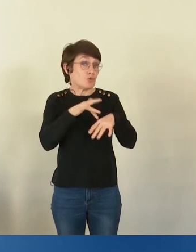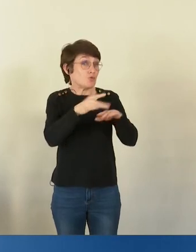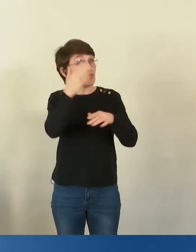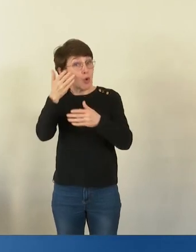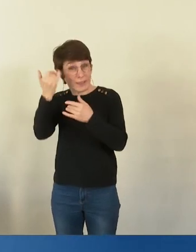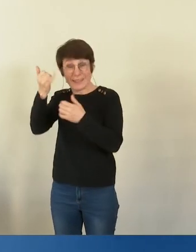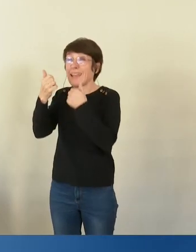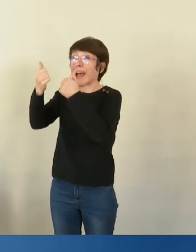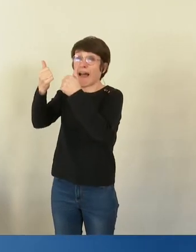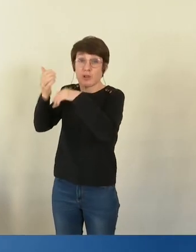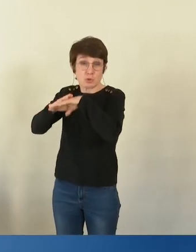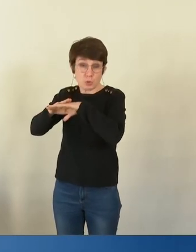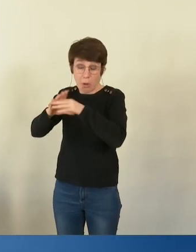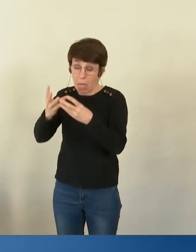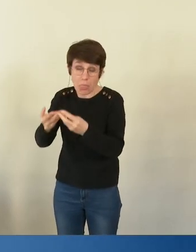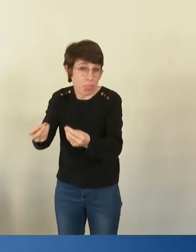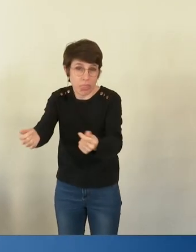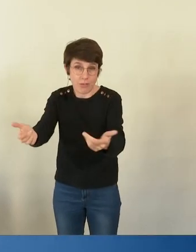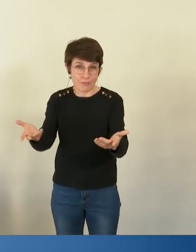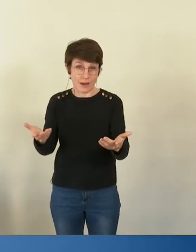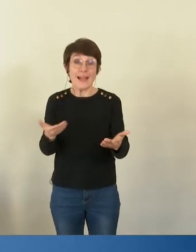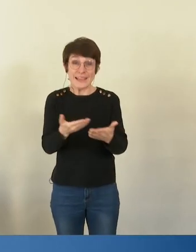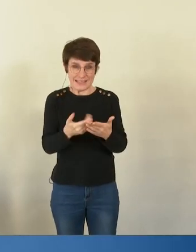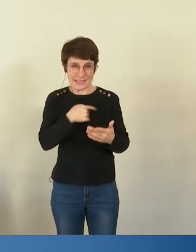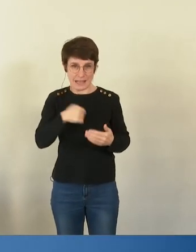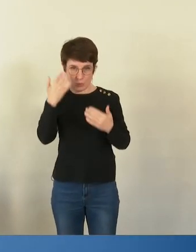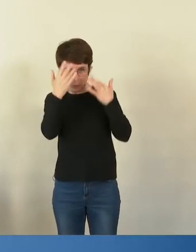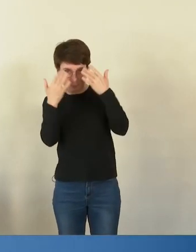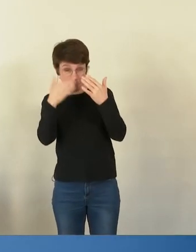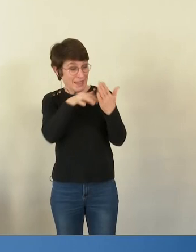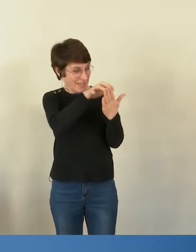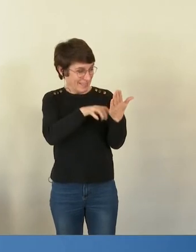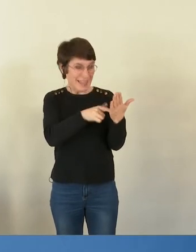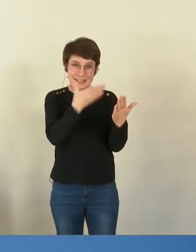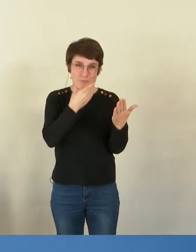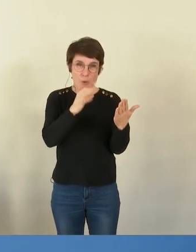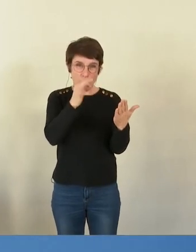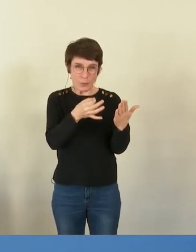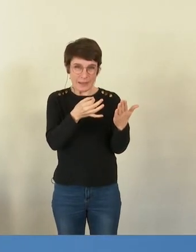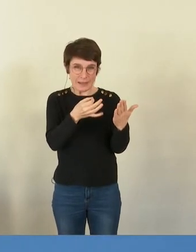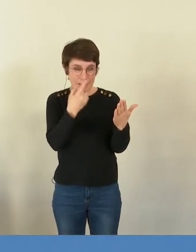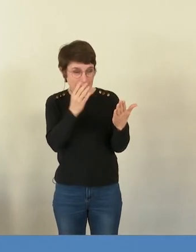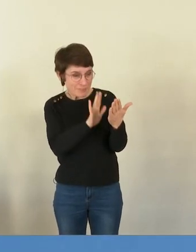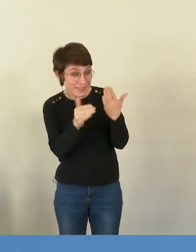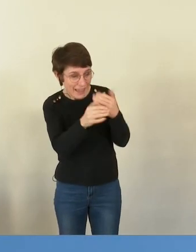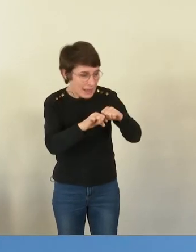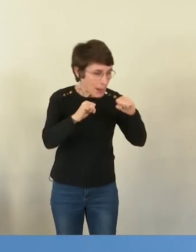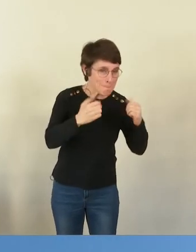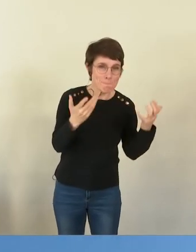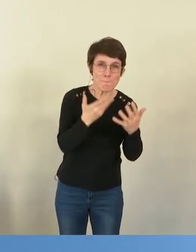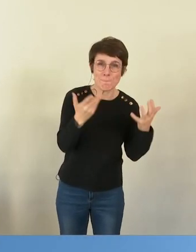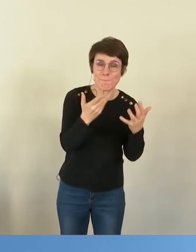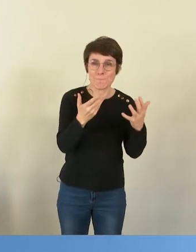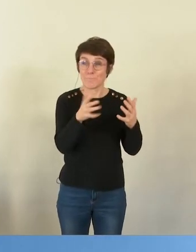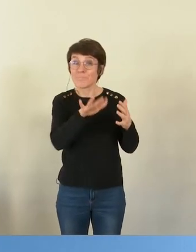notre crainte est là voir un beau principe exist dans les texte mais sans la substance qui devrait l'accompagner sans être suivi